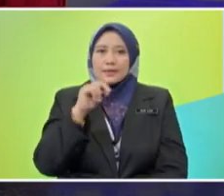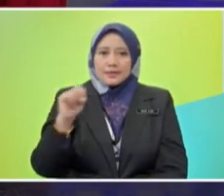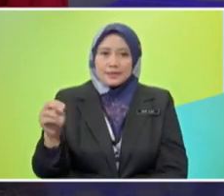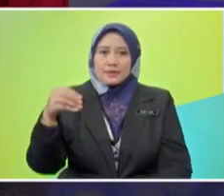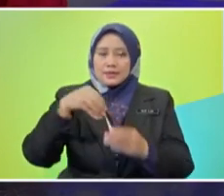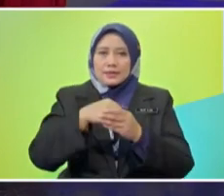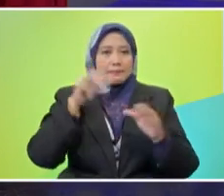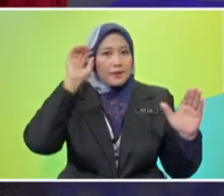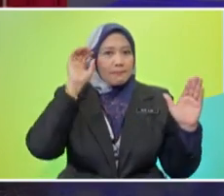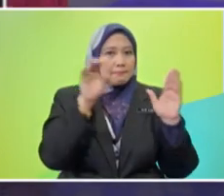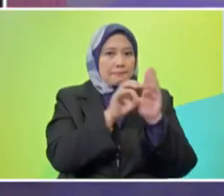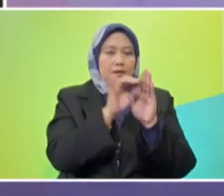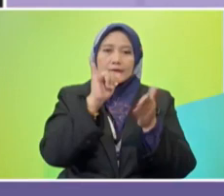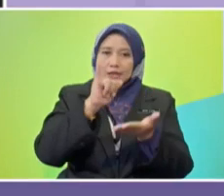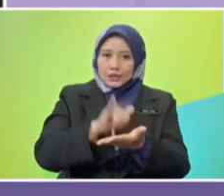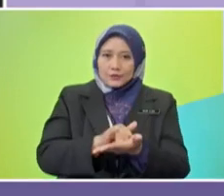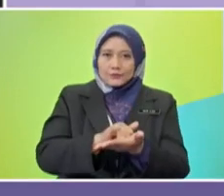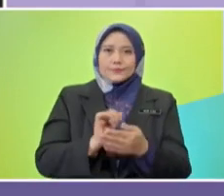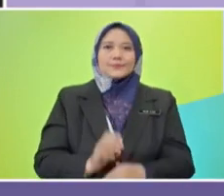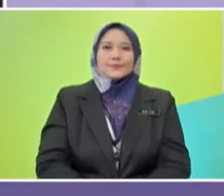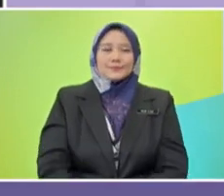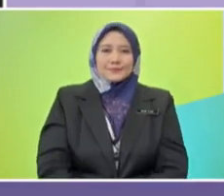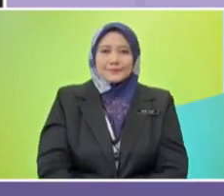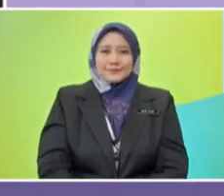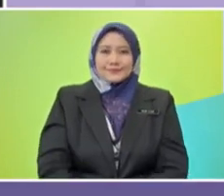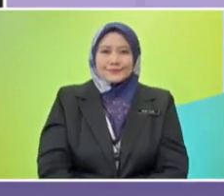Alisha. Cepat, cepat Alisha.